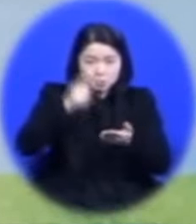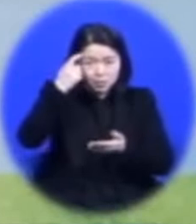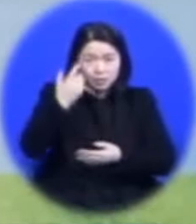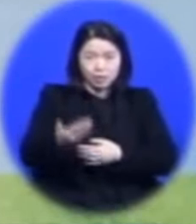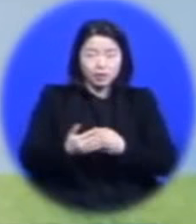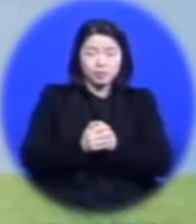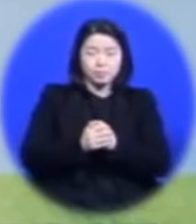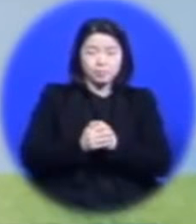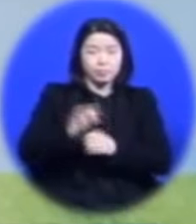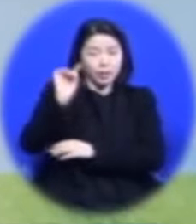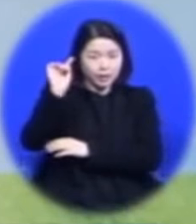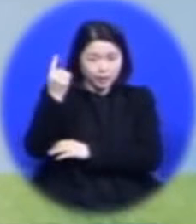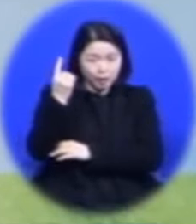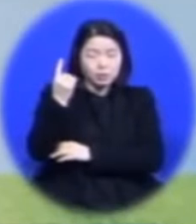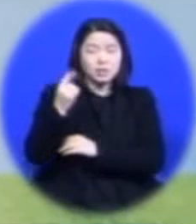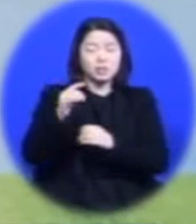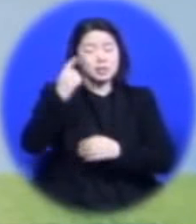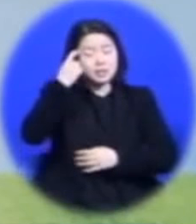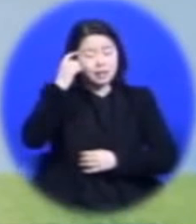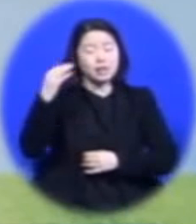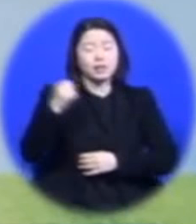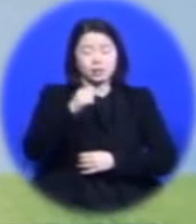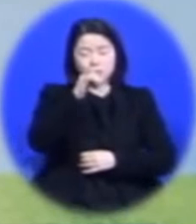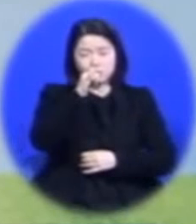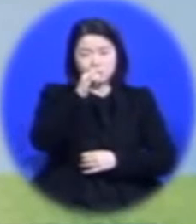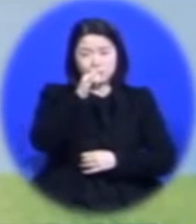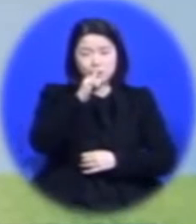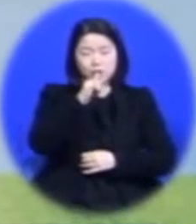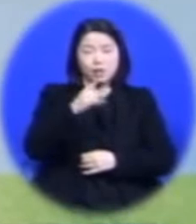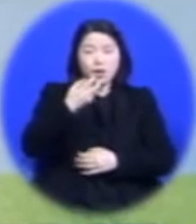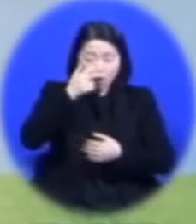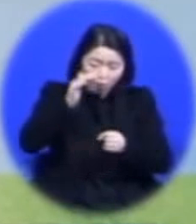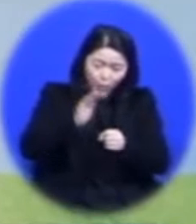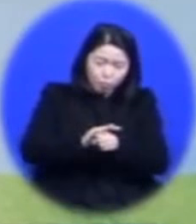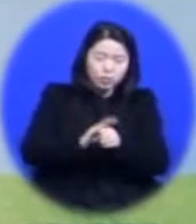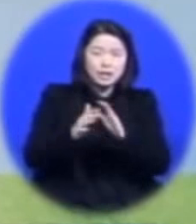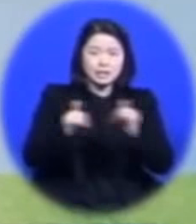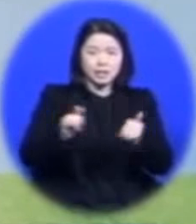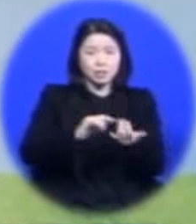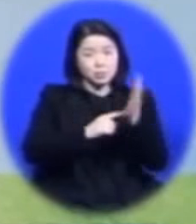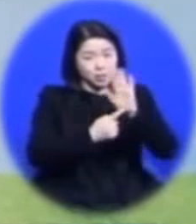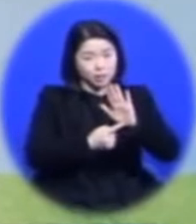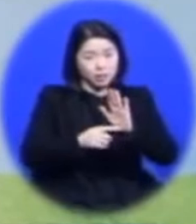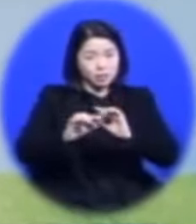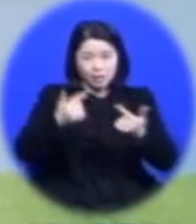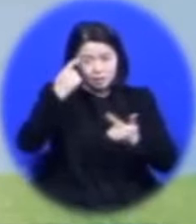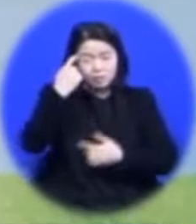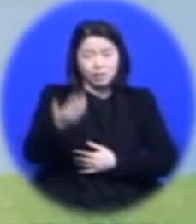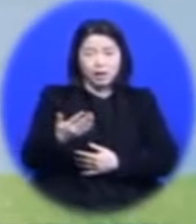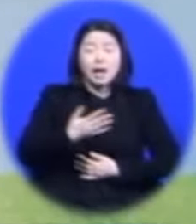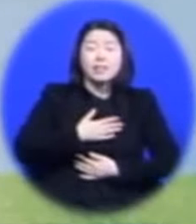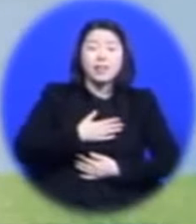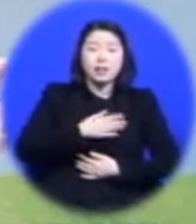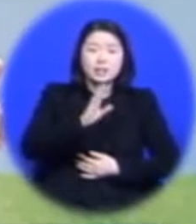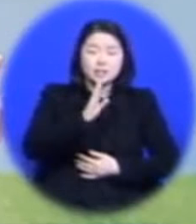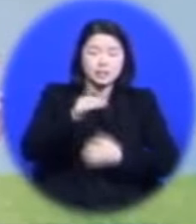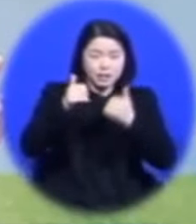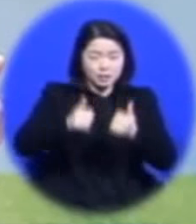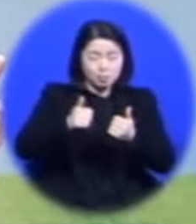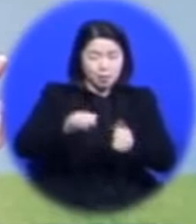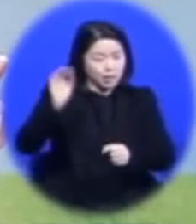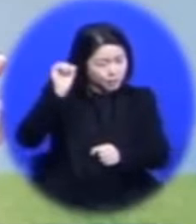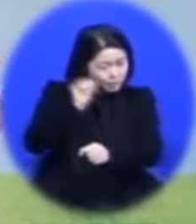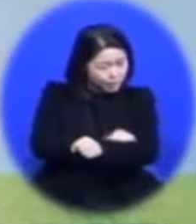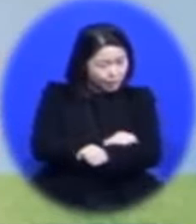다윗은 생각했습니다 억울한 사람 나오지 않을까 내가 진짜 재판을 잘한